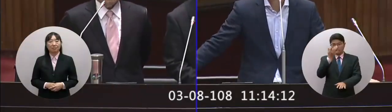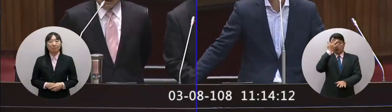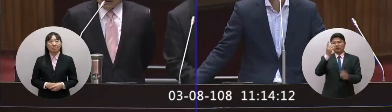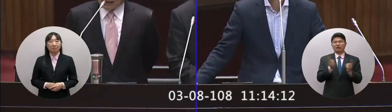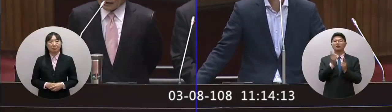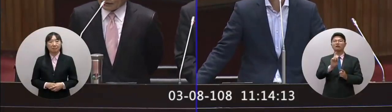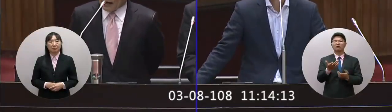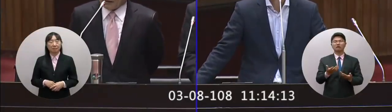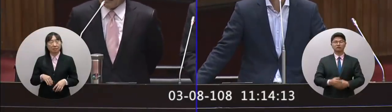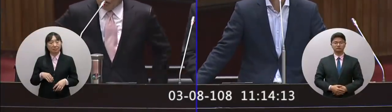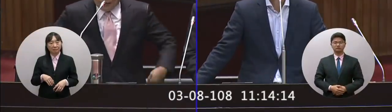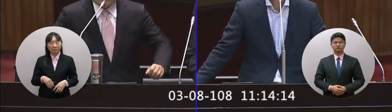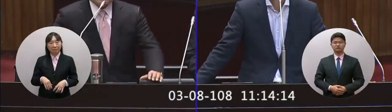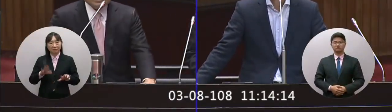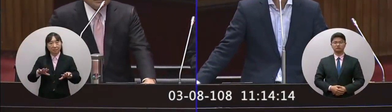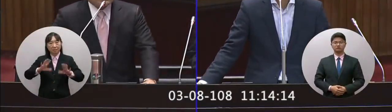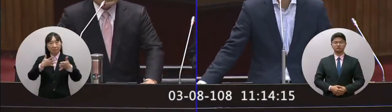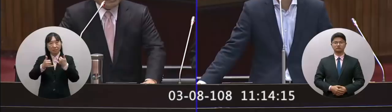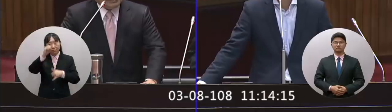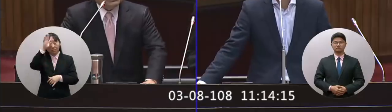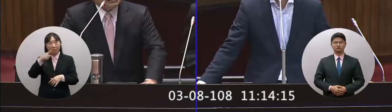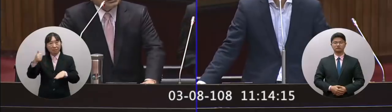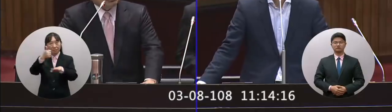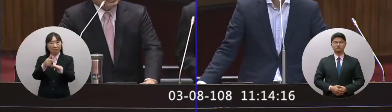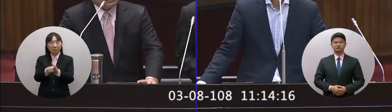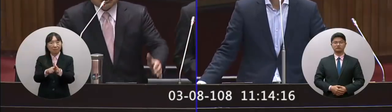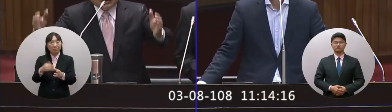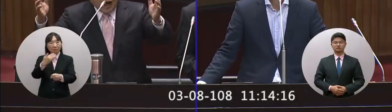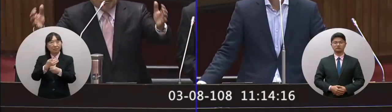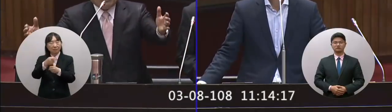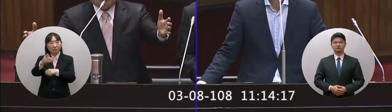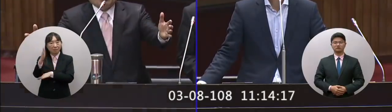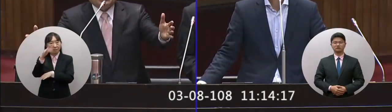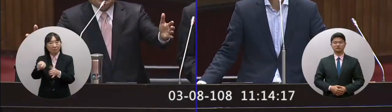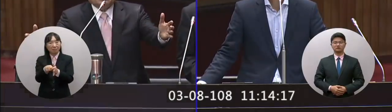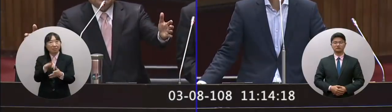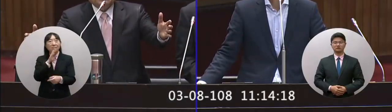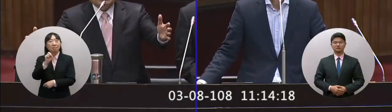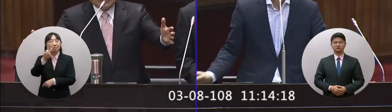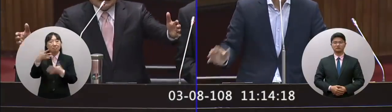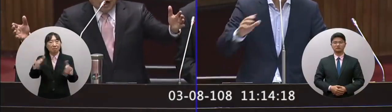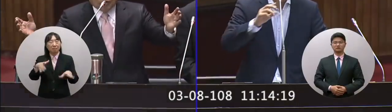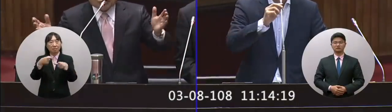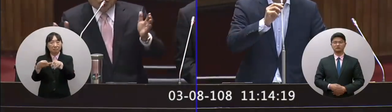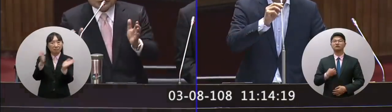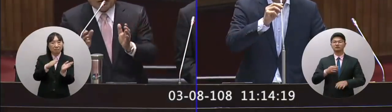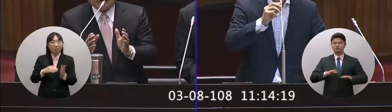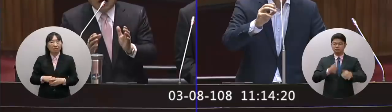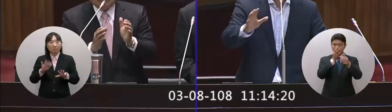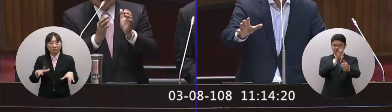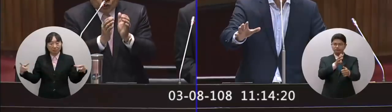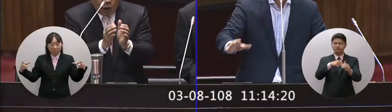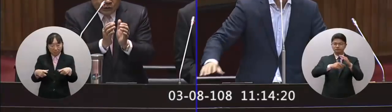境是什么？ 这个在国民党执政的时代，马英九政府那时候是200多公顷，那现在我